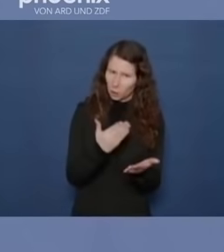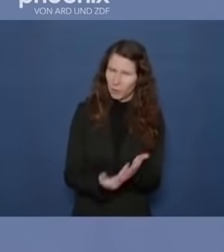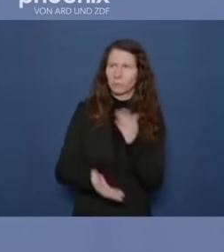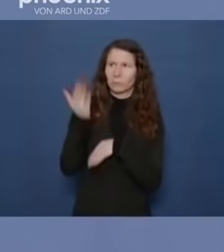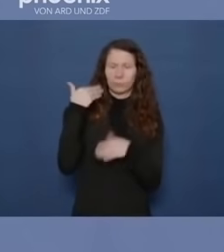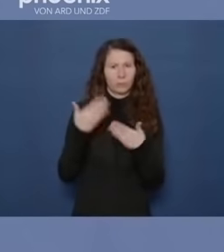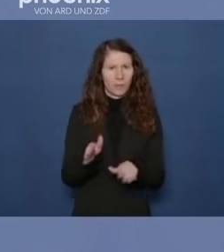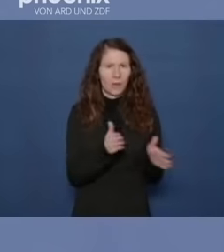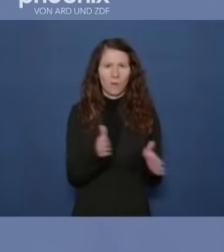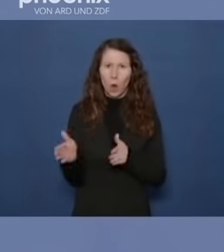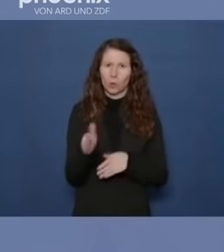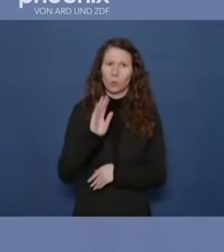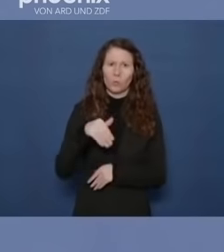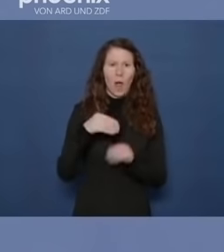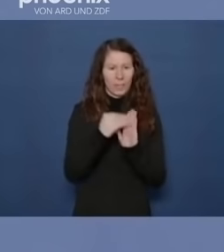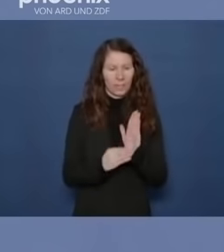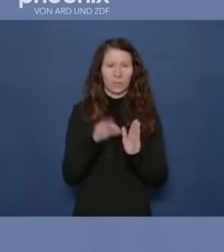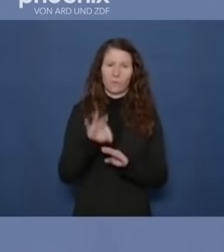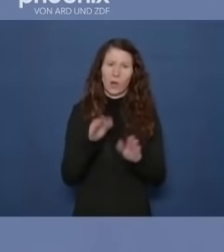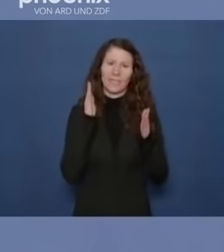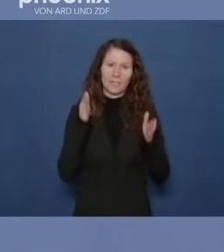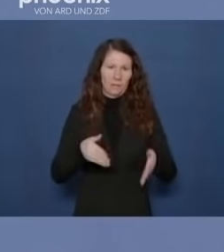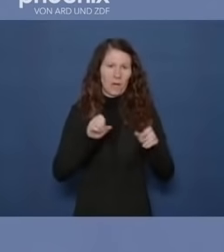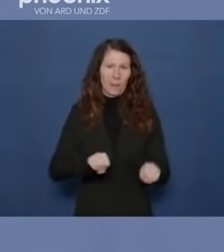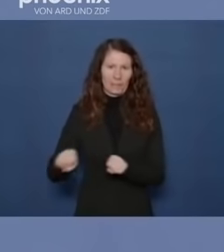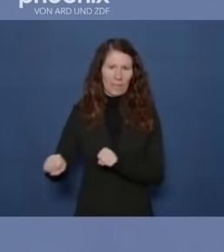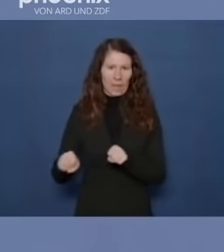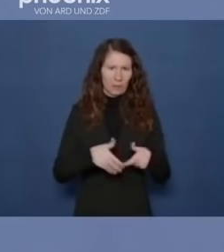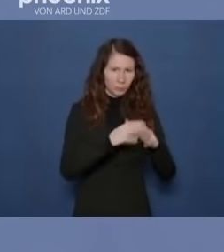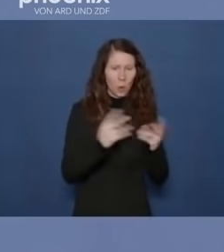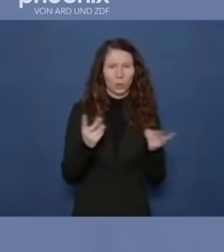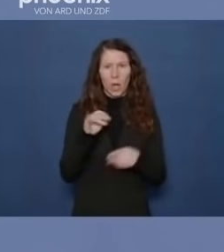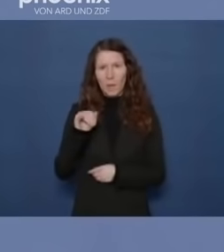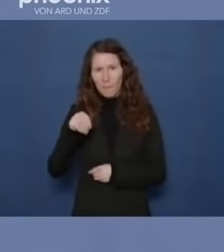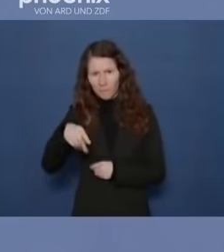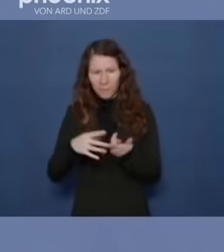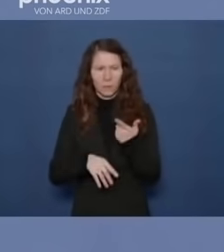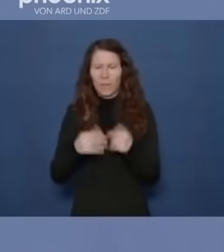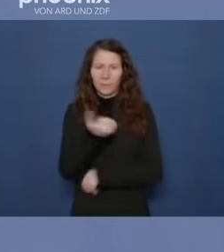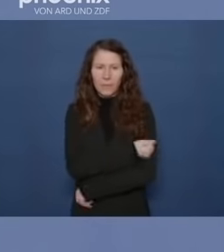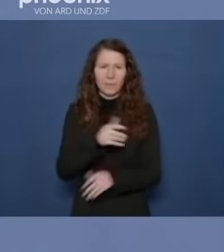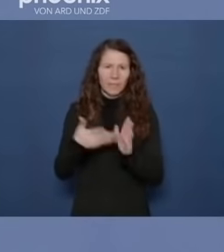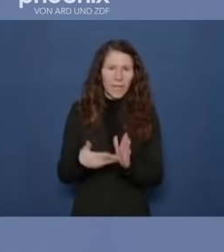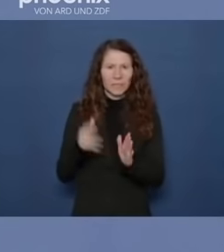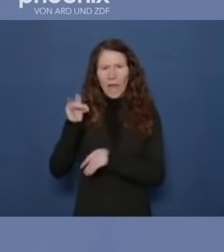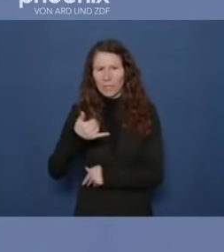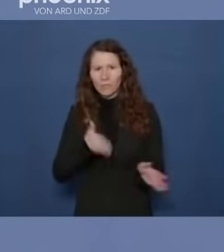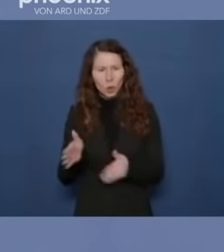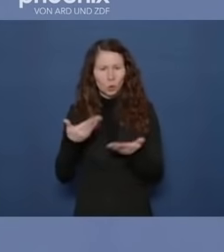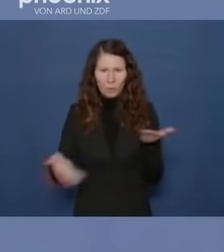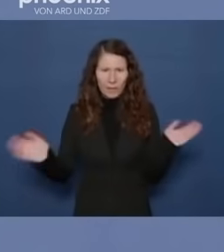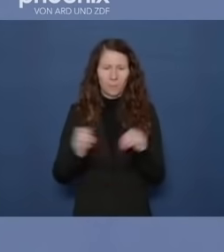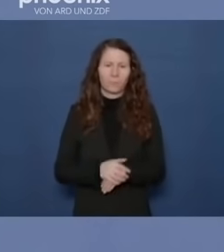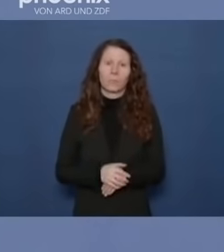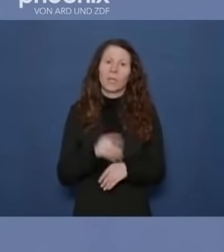Vergangenheit, die Verordnung, um das Register für die Intensivkapazitäten zu schaffen oder die Impf-, die Test-, die Einreiseverordnung. Und zum anderen ist diese Feststellung